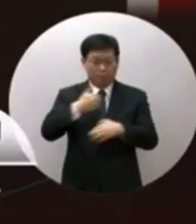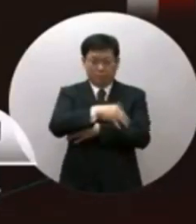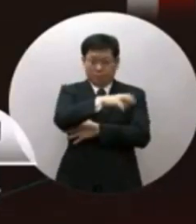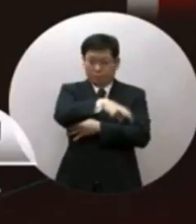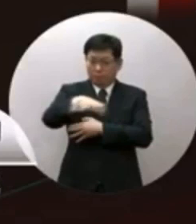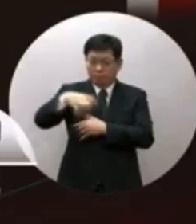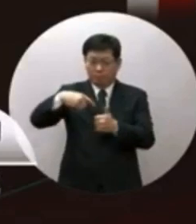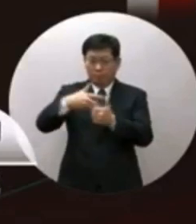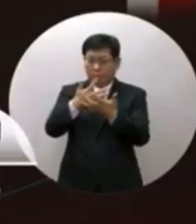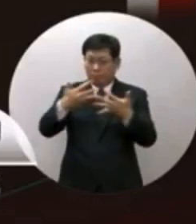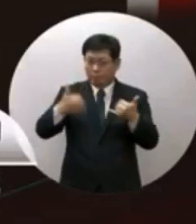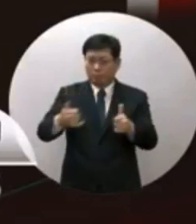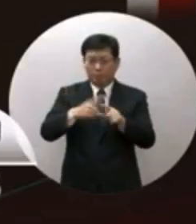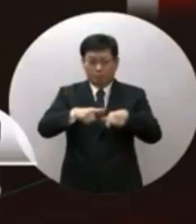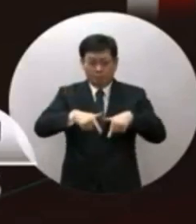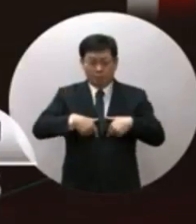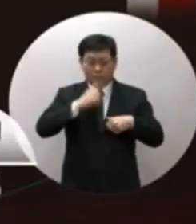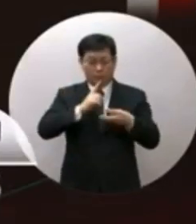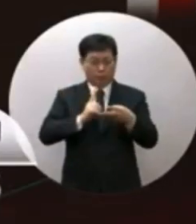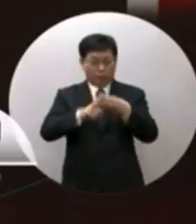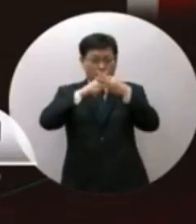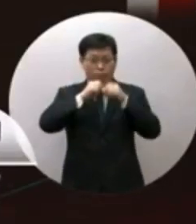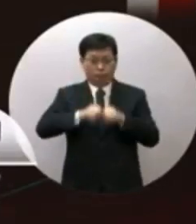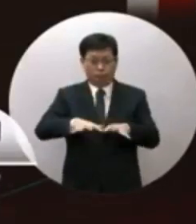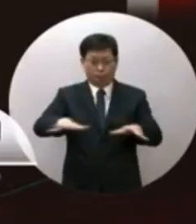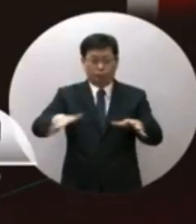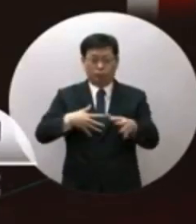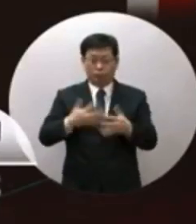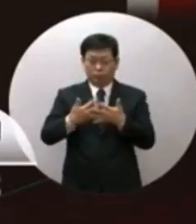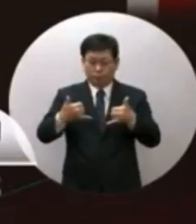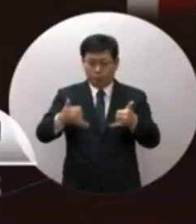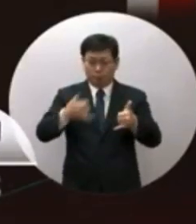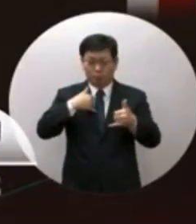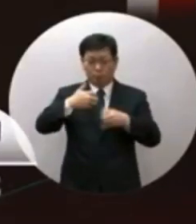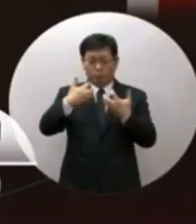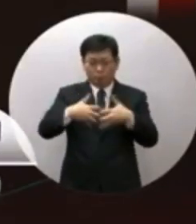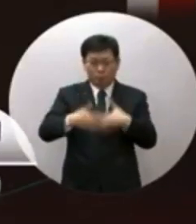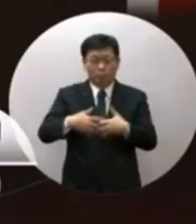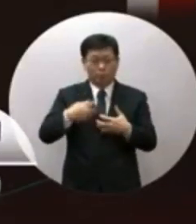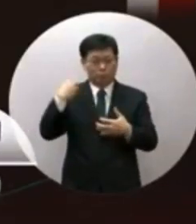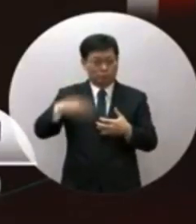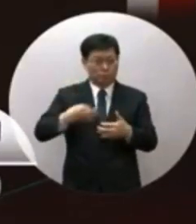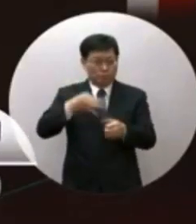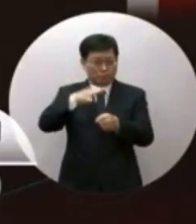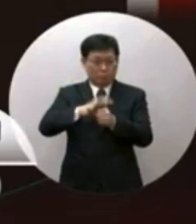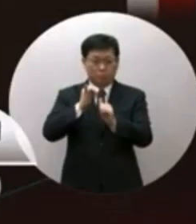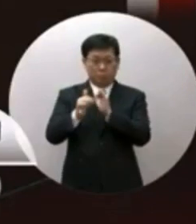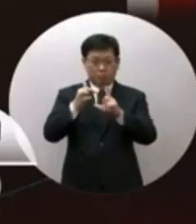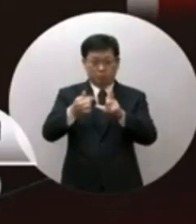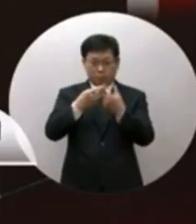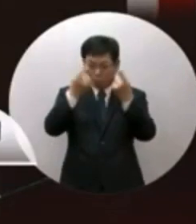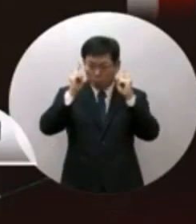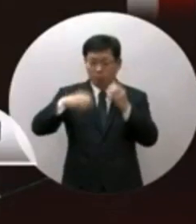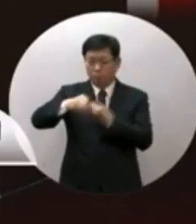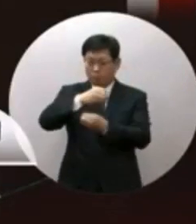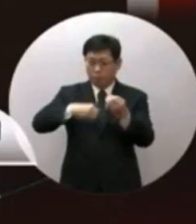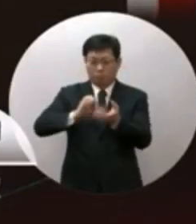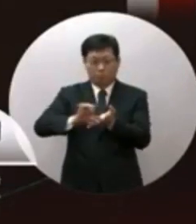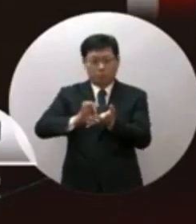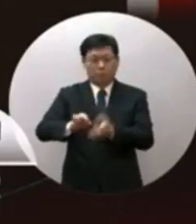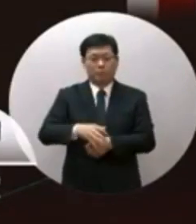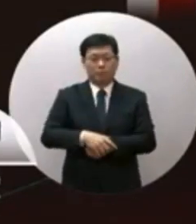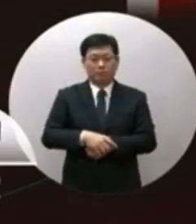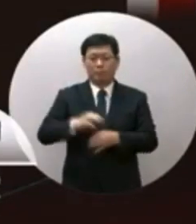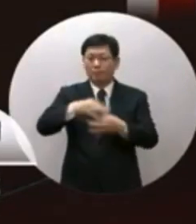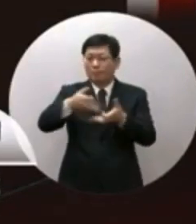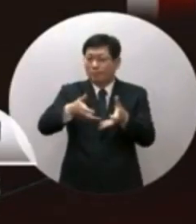市教育网络中心等骨干网络频宽计设备，以及补助受区大学的营运负担。